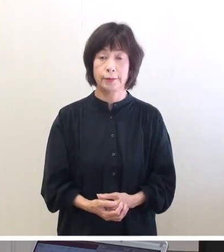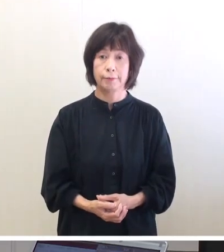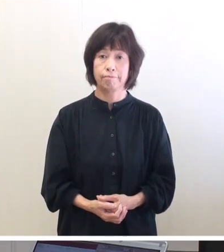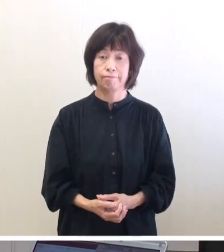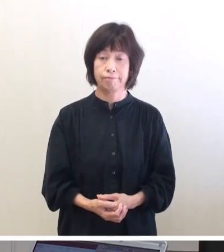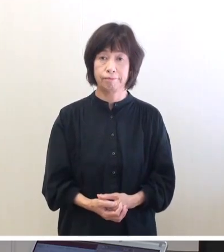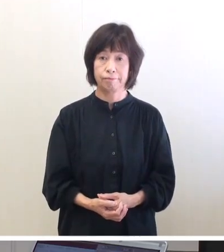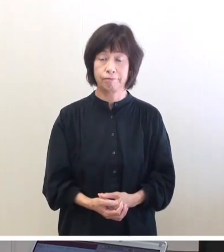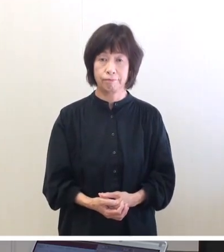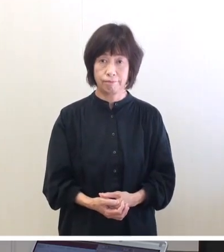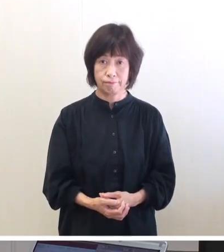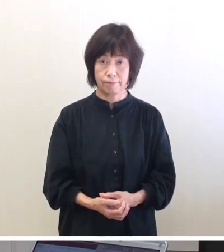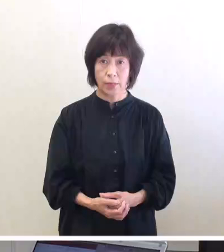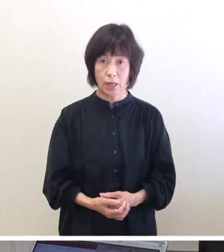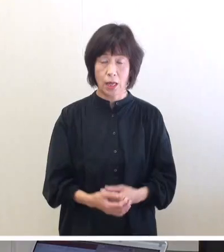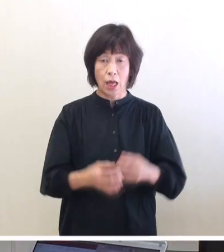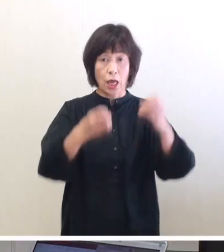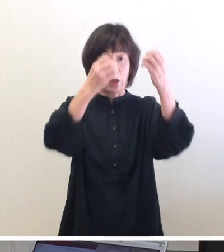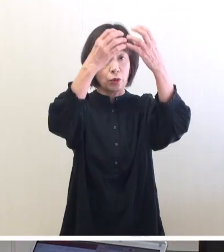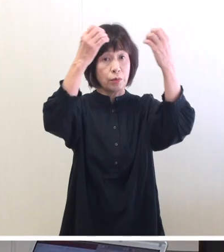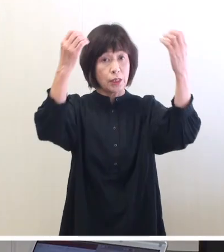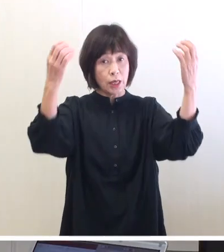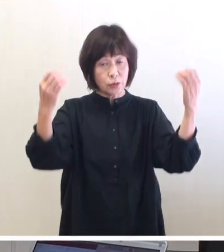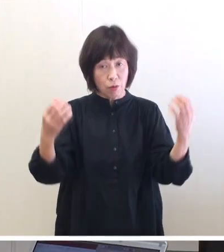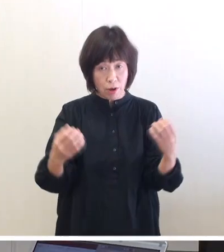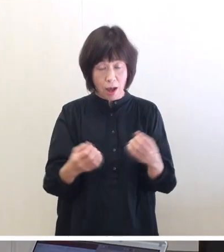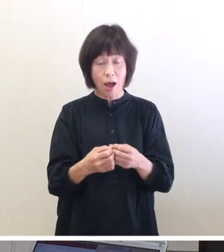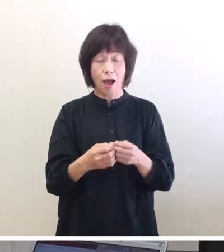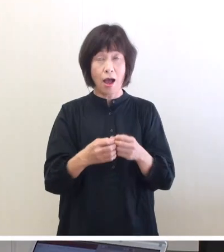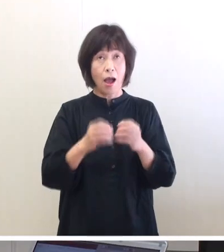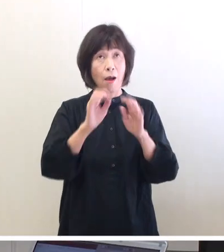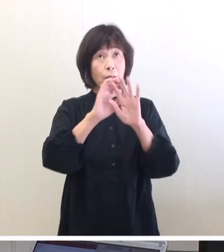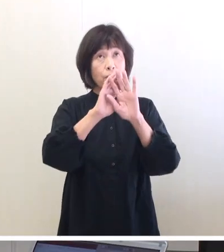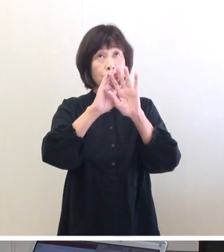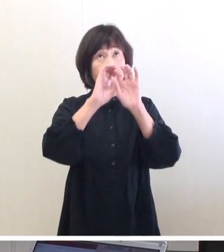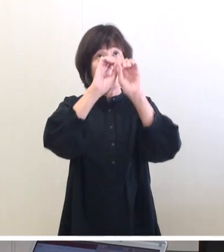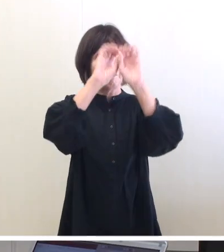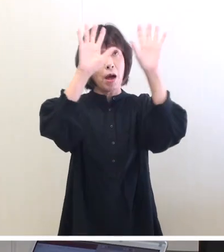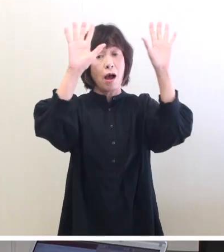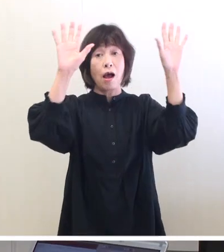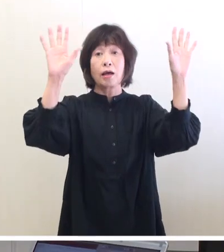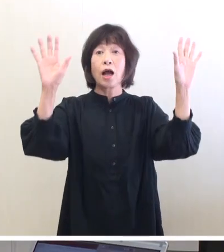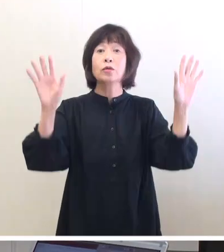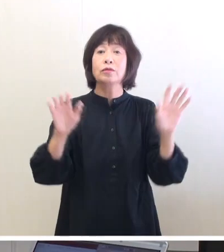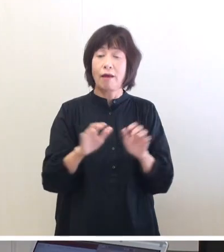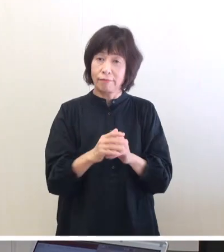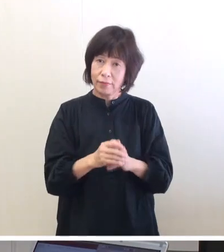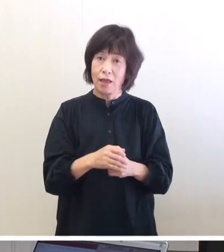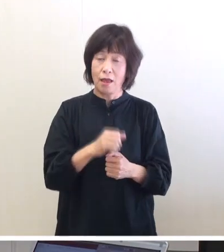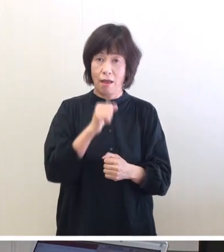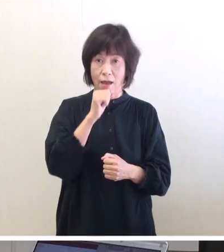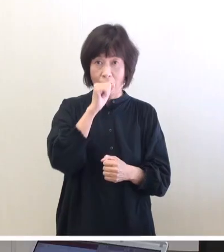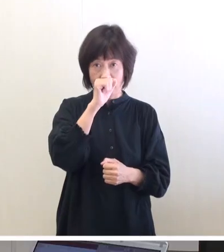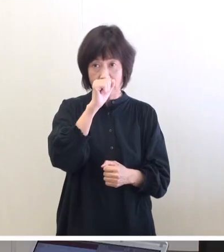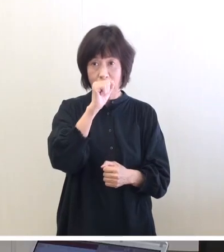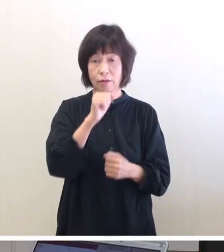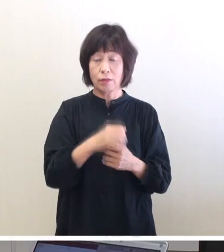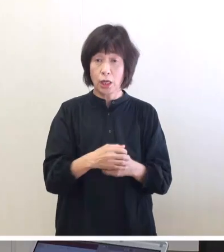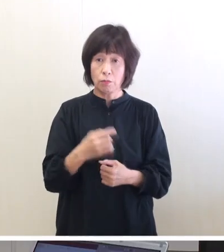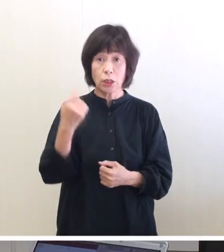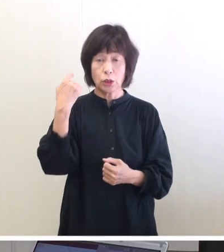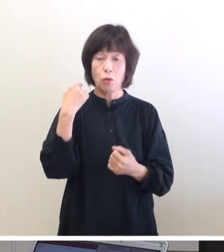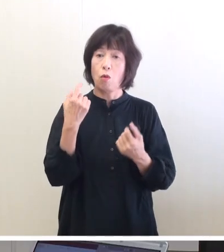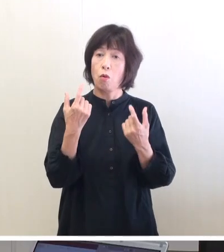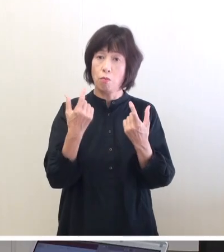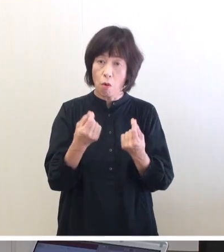こうイルミネーションが点灯して、街の雰囲気がパッと変わる、昨日もそういうような光景が演